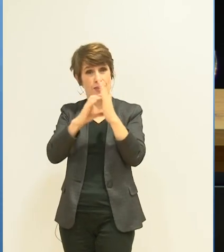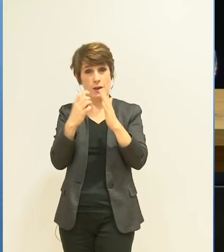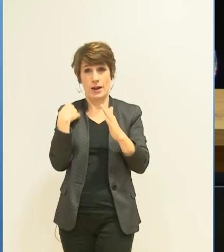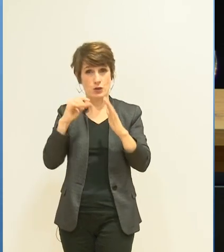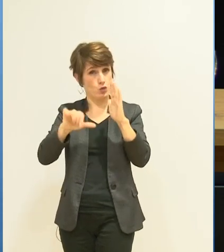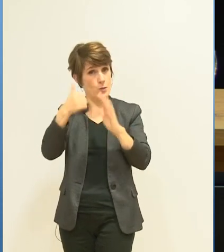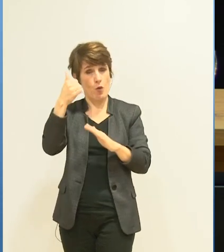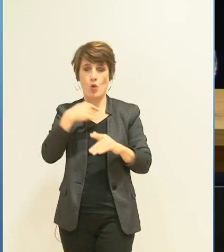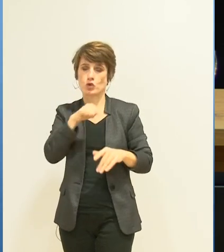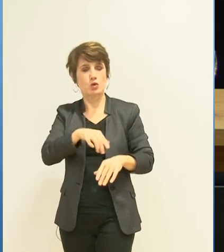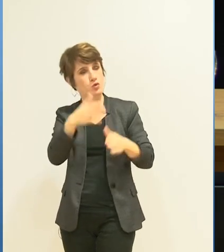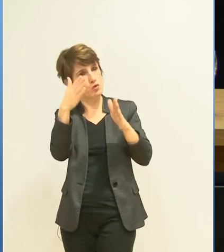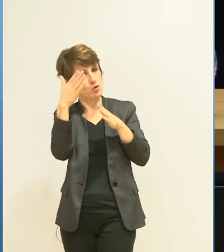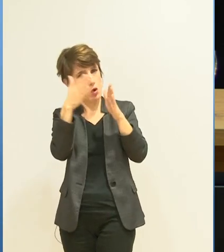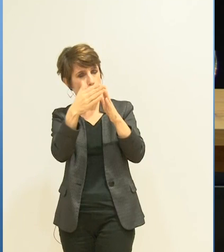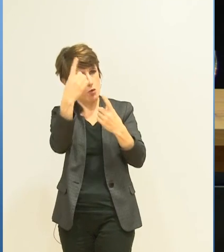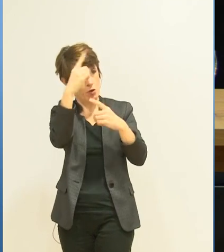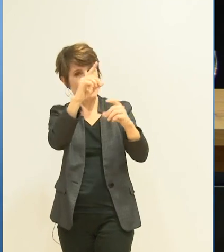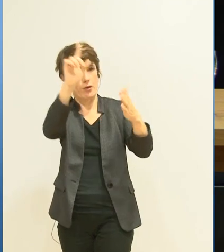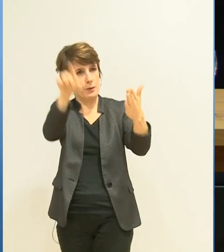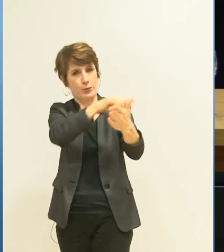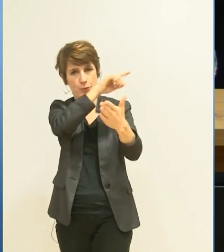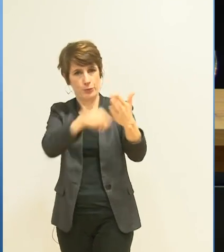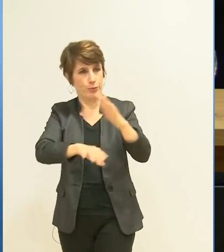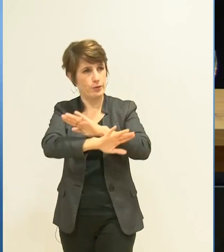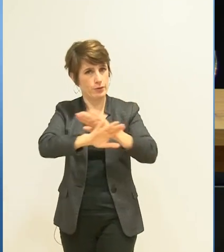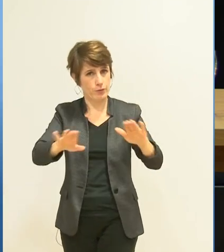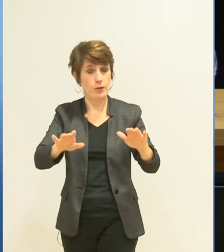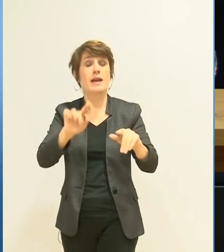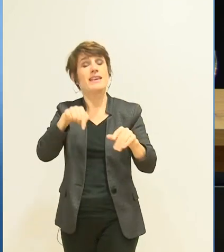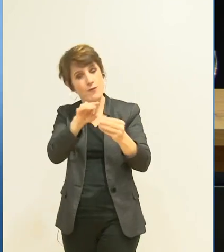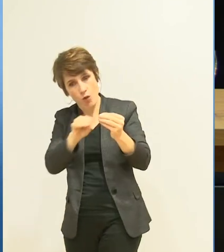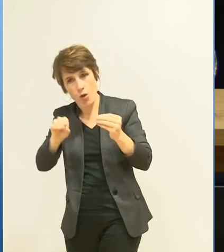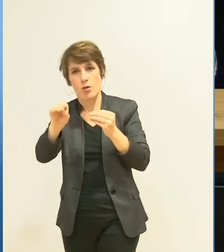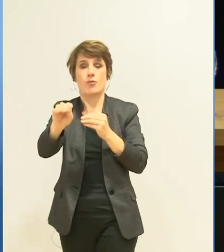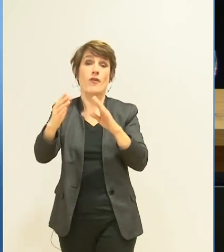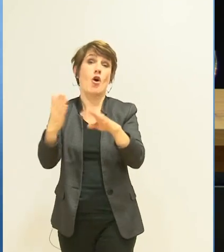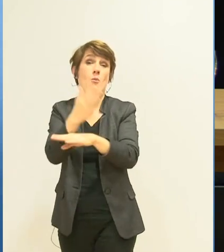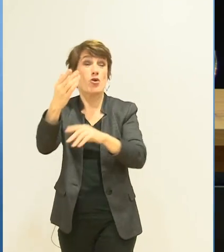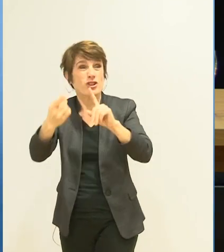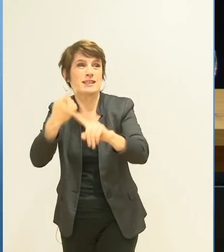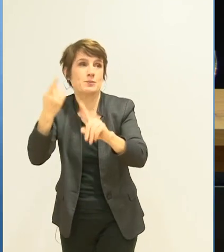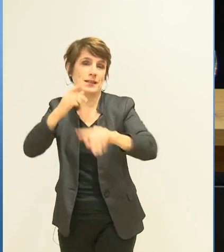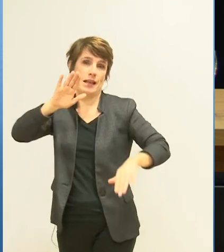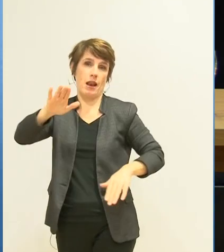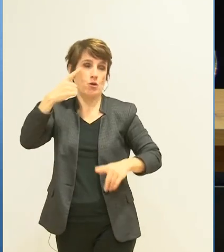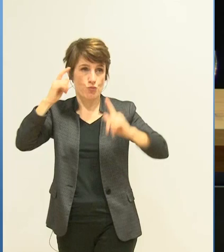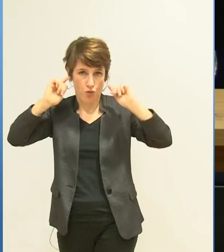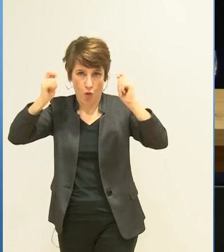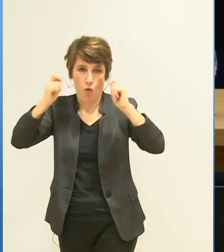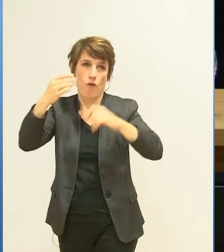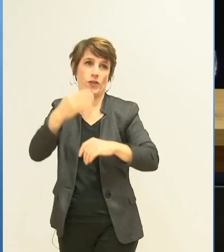considérant que comme pour l'ancien musée de peinture ce dossier devra faire par la suite l'objet d'un projet spécifique à mener de concert